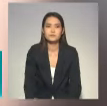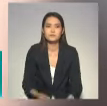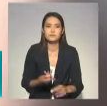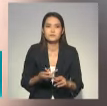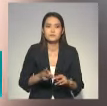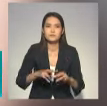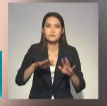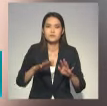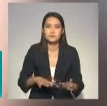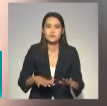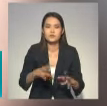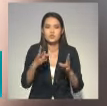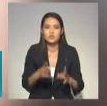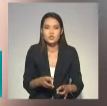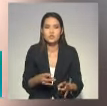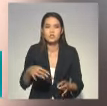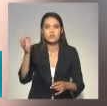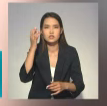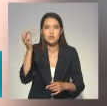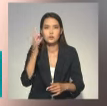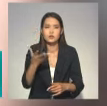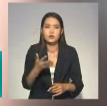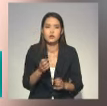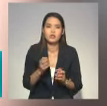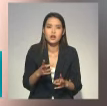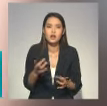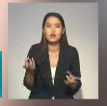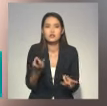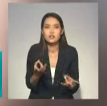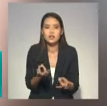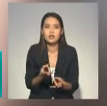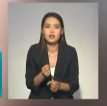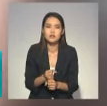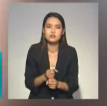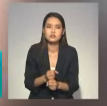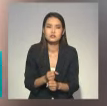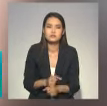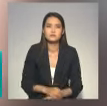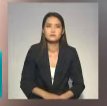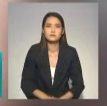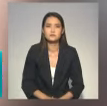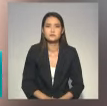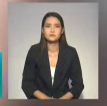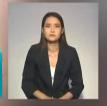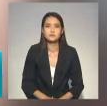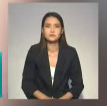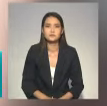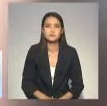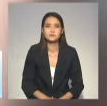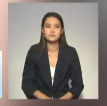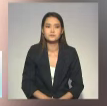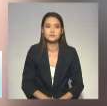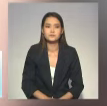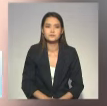приходят с ожогами, у которых гематомы, у них занозы в руках, ногах. Вчера мы еще